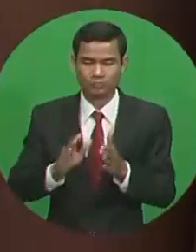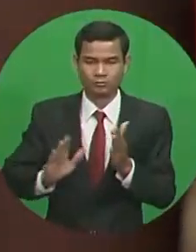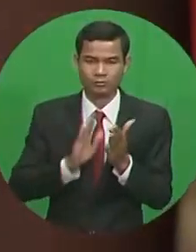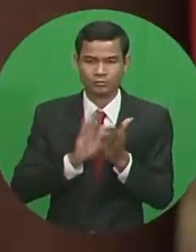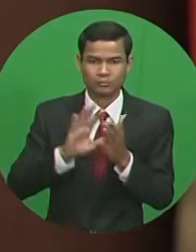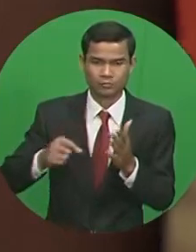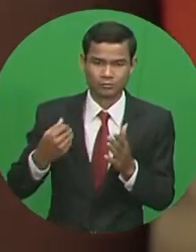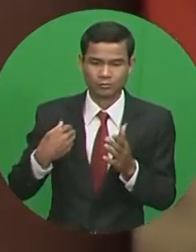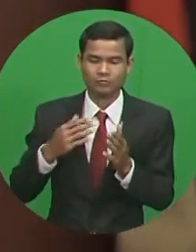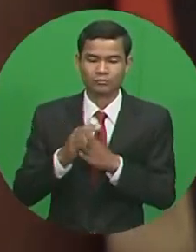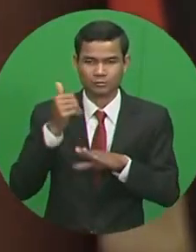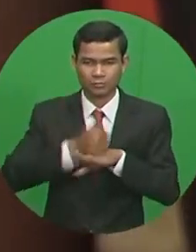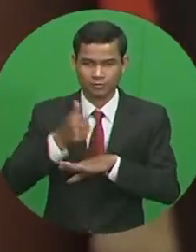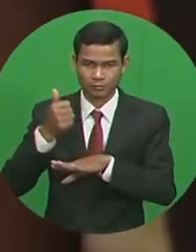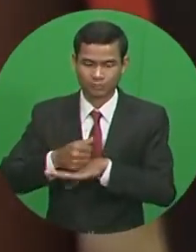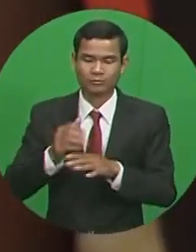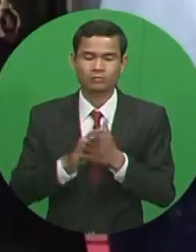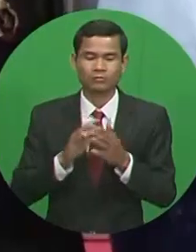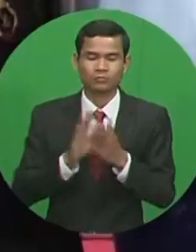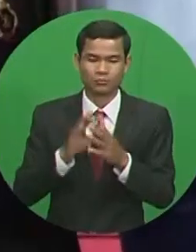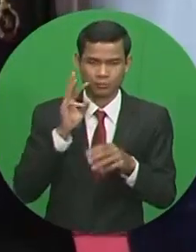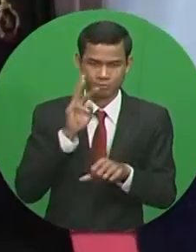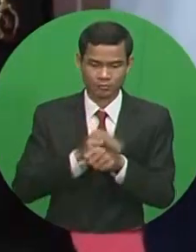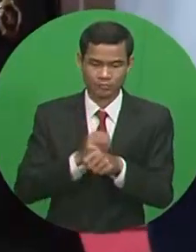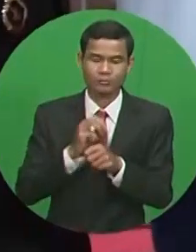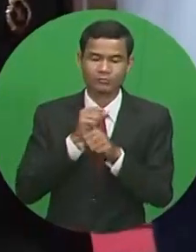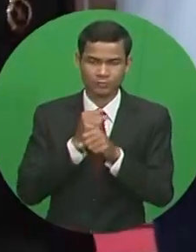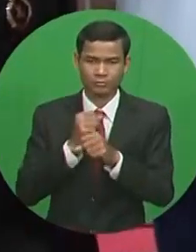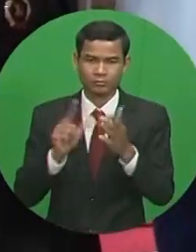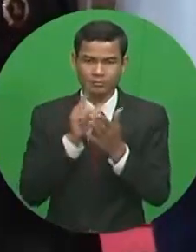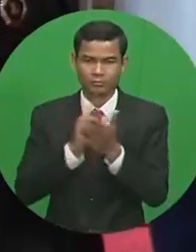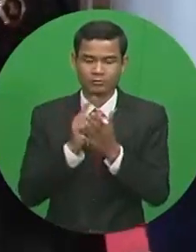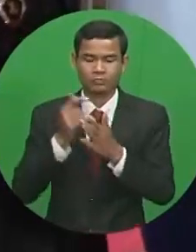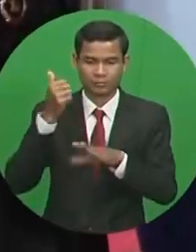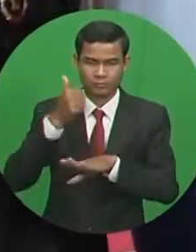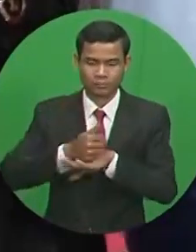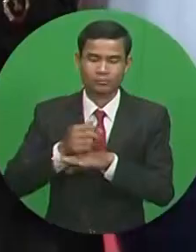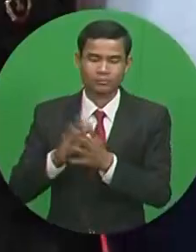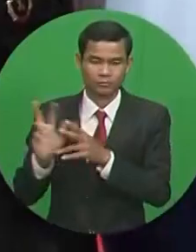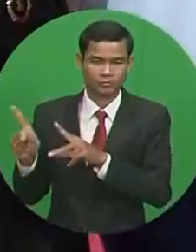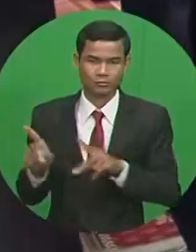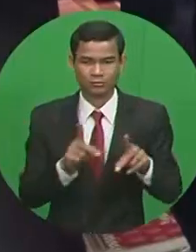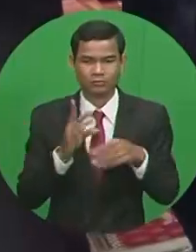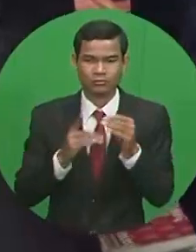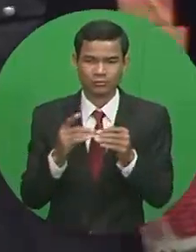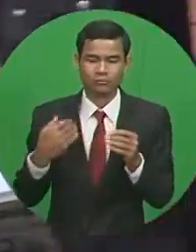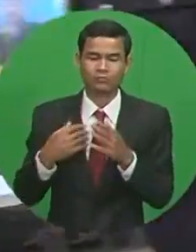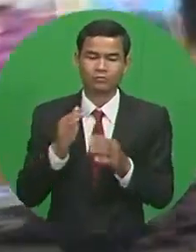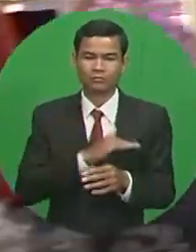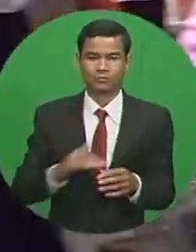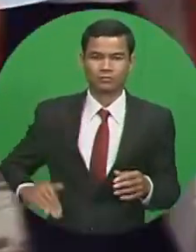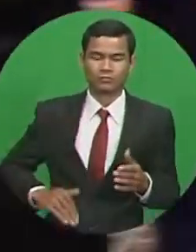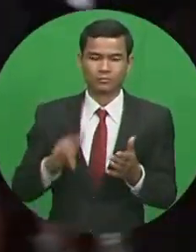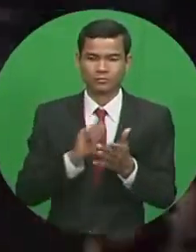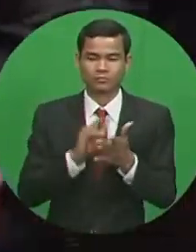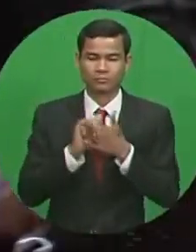ម្ពុជានិងថ្នាក់ដឹកនាំរបស់ក្រសួងការពារជាតិអគ្គមេបញ្ជាការនៃកងយោធពលខេមរភូមិន្ទដែលជានិច្ចកាលសម្តេចតេជោនិងសម្តេចក